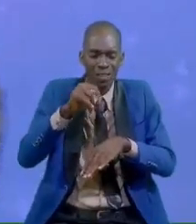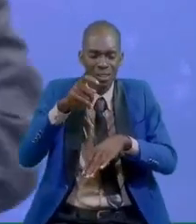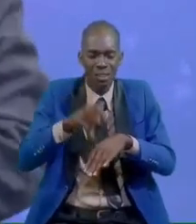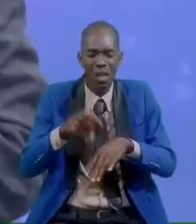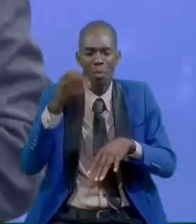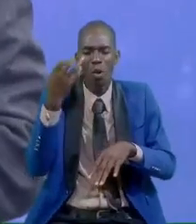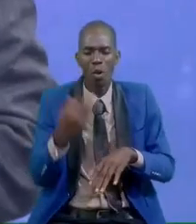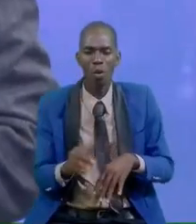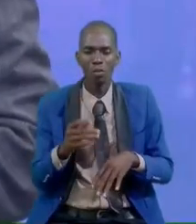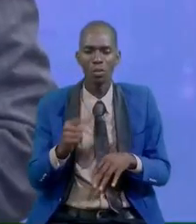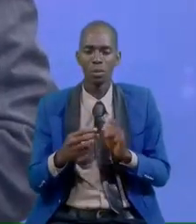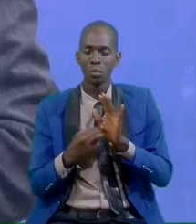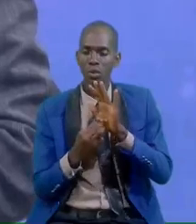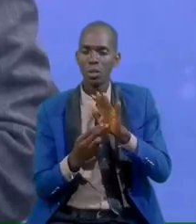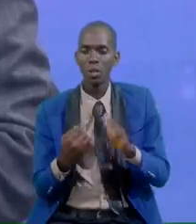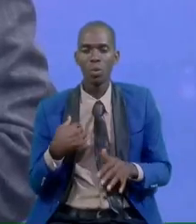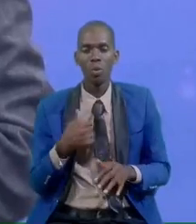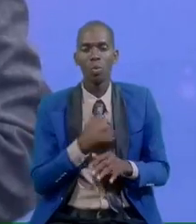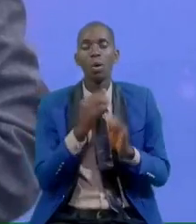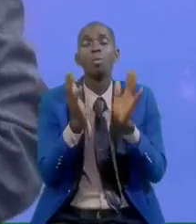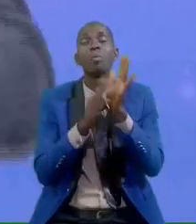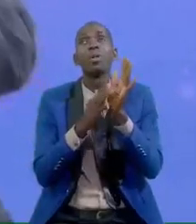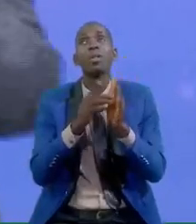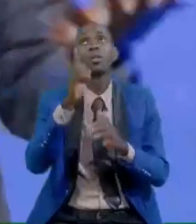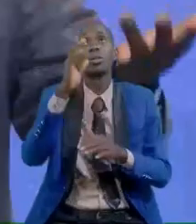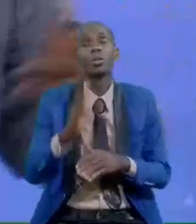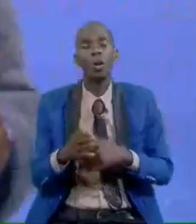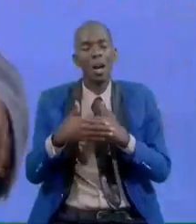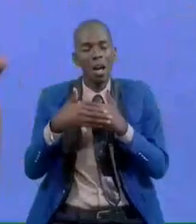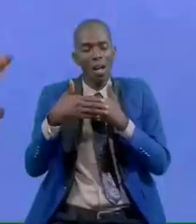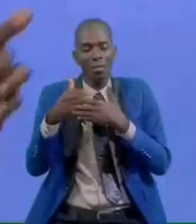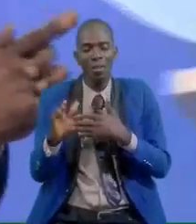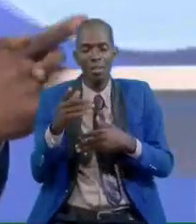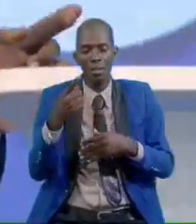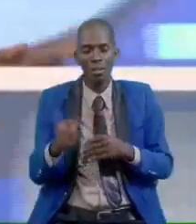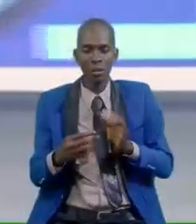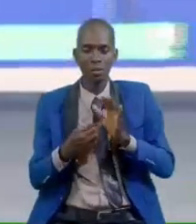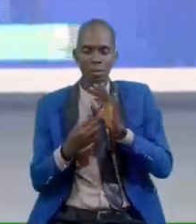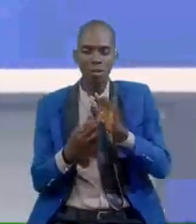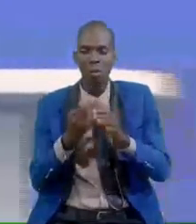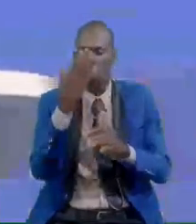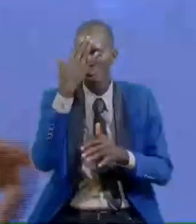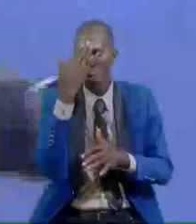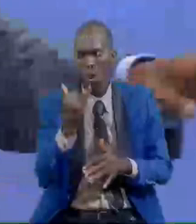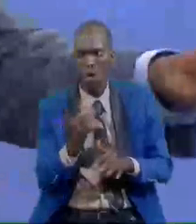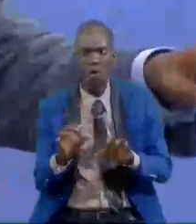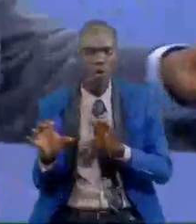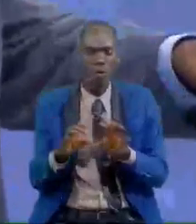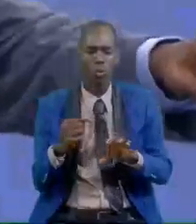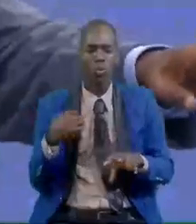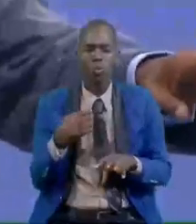Nous louons Dieu après la manifestation. Pourquoi? Pourquoi louons-nous